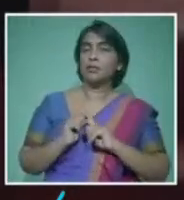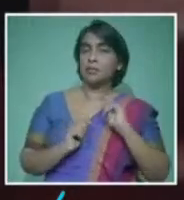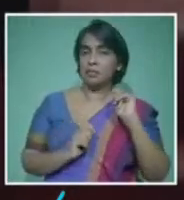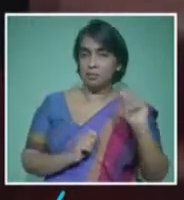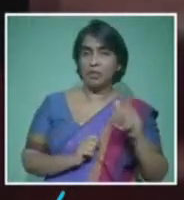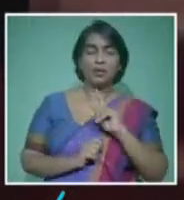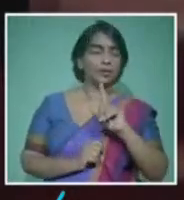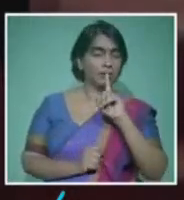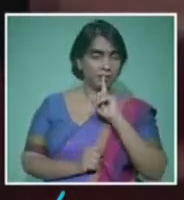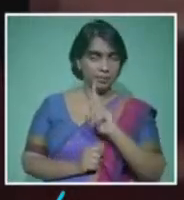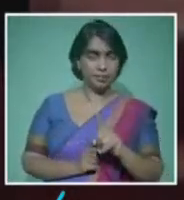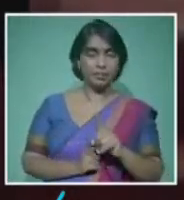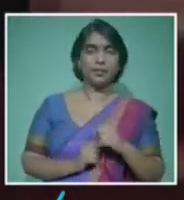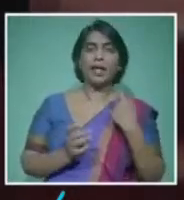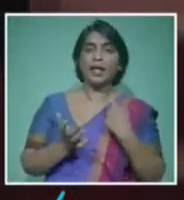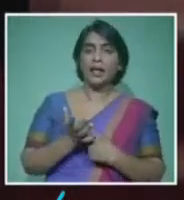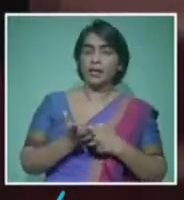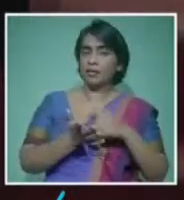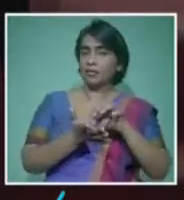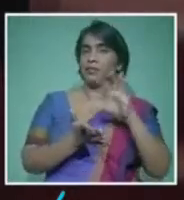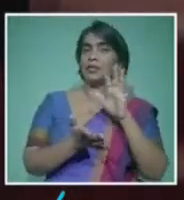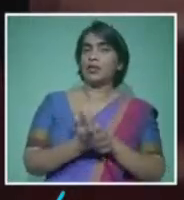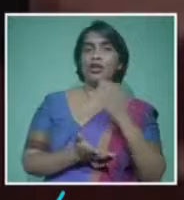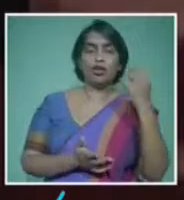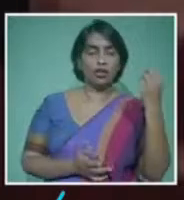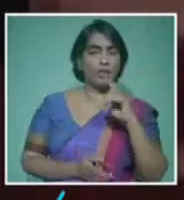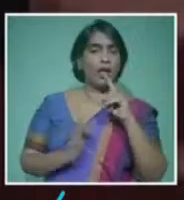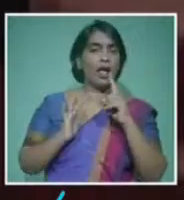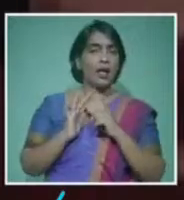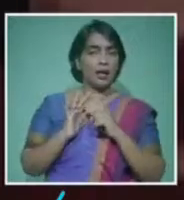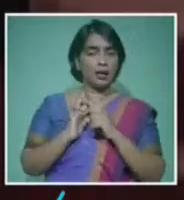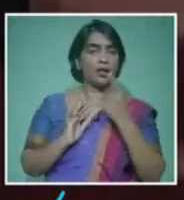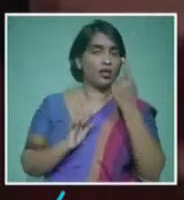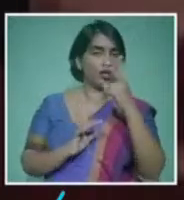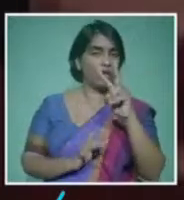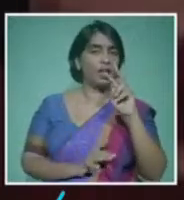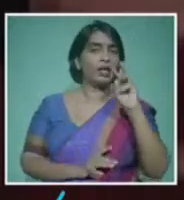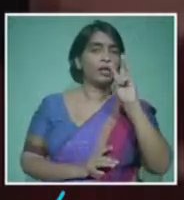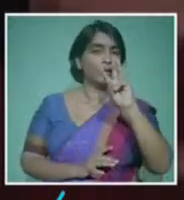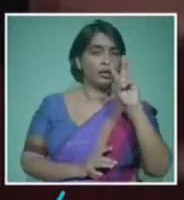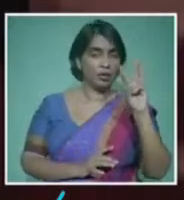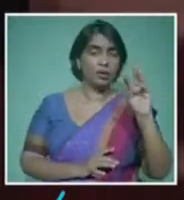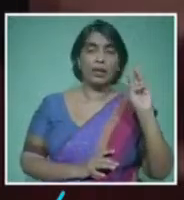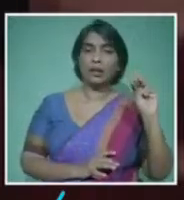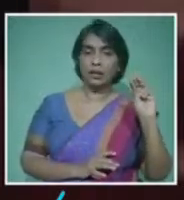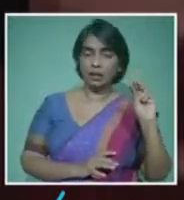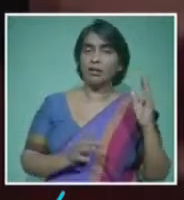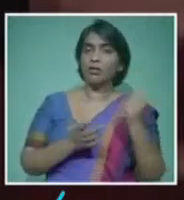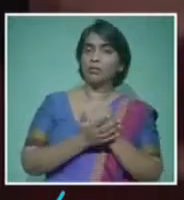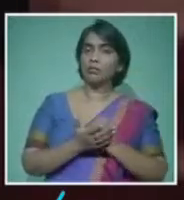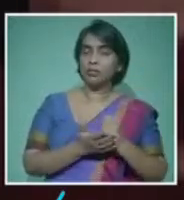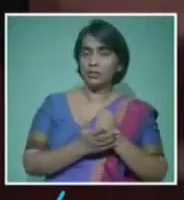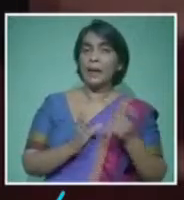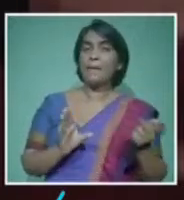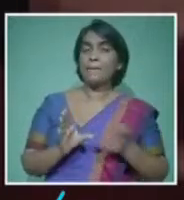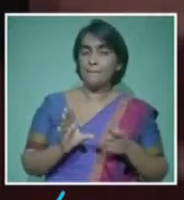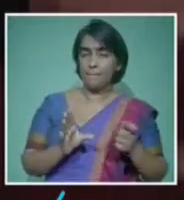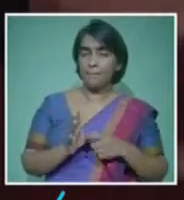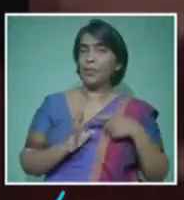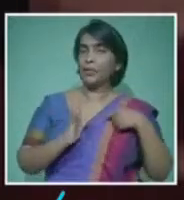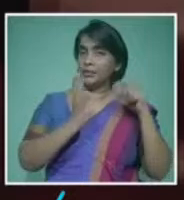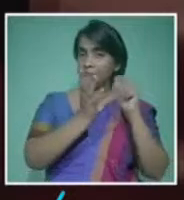බවට පවසා රේගු සටහන් කර අංක I 12/33/30 යටතේ මෙම සම්පූර්ණ යොදවය සහිත කිරිපිටි